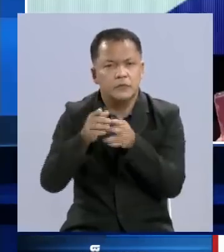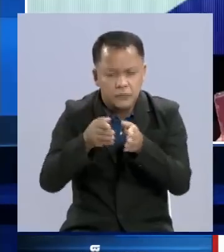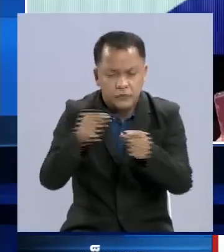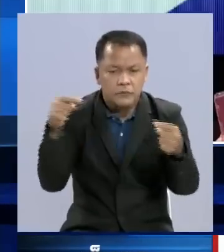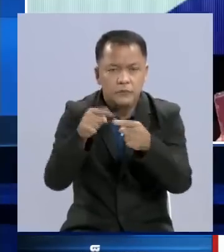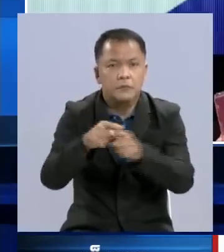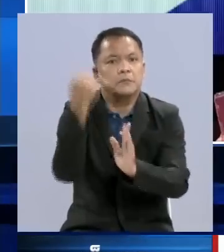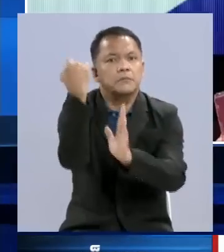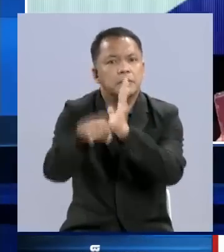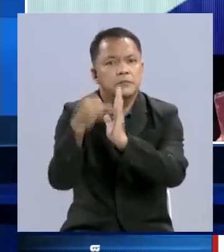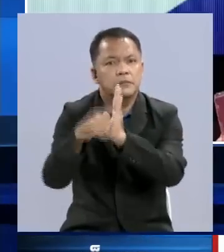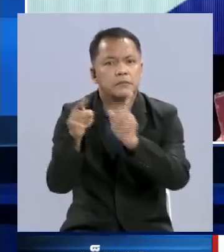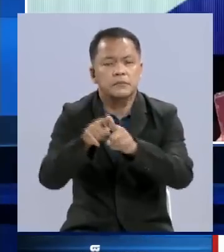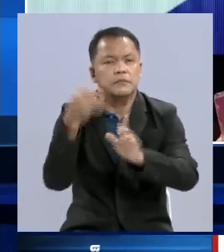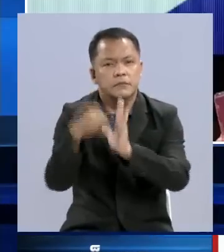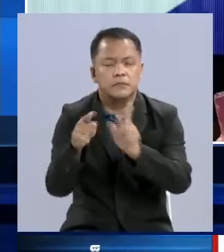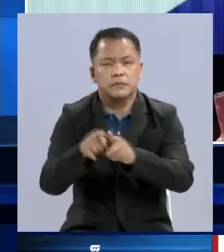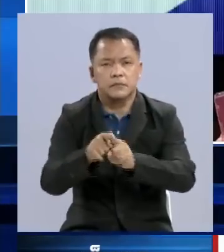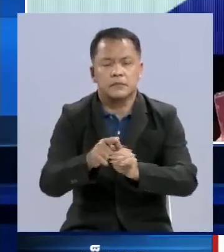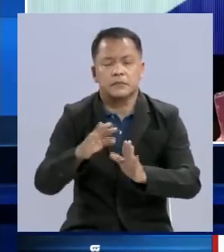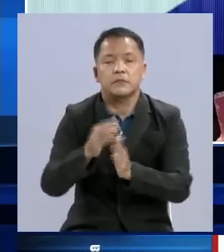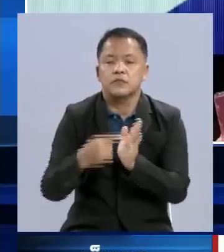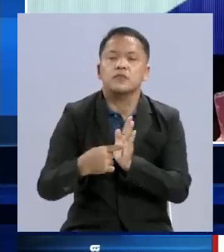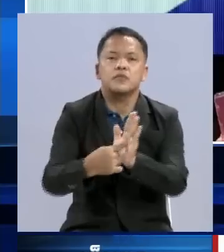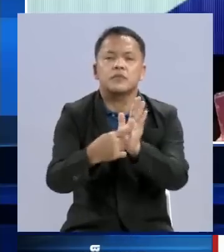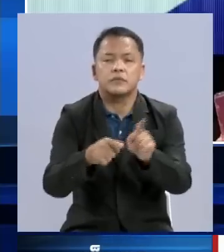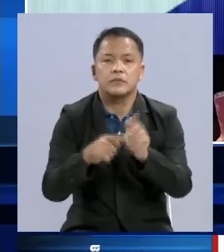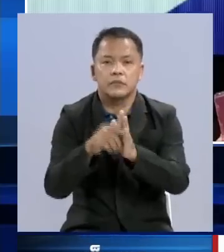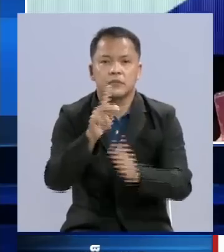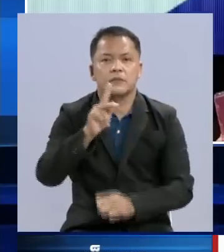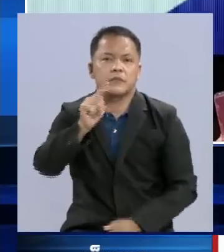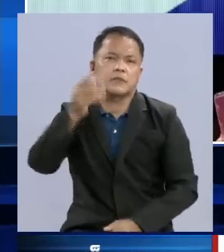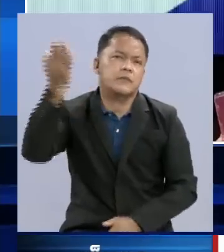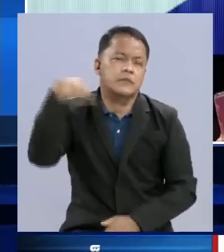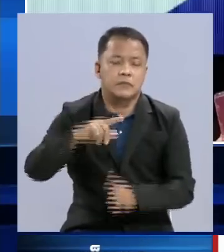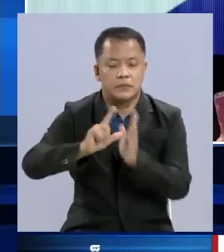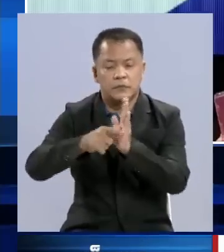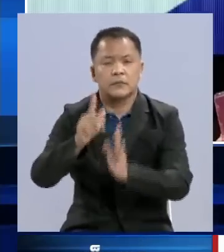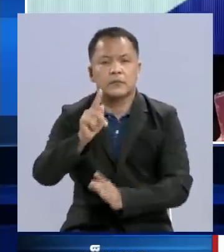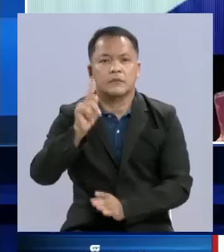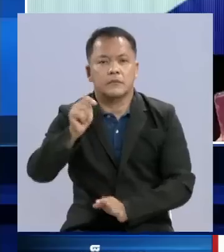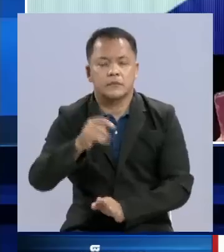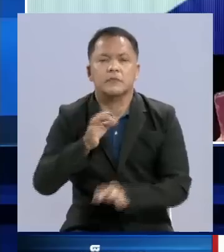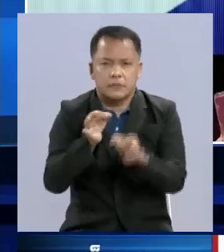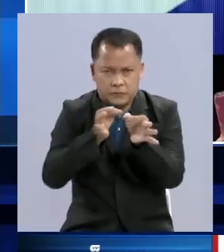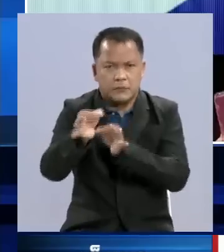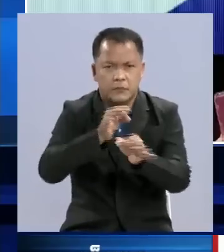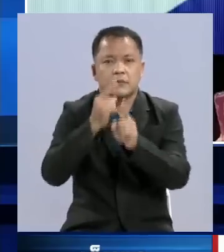กันก็คือไม่ผิดรวมไปถึงคุณไพศาลเนี่ยยกเรื่องนี้ครับอดีตกกต.อดีตเลขากกต.ได้ออกม